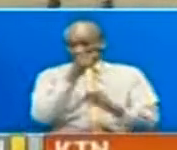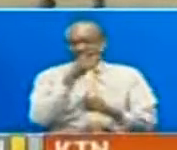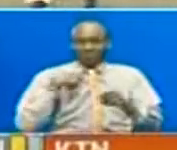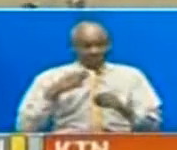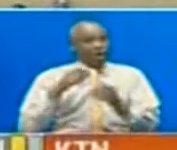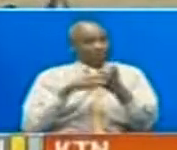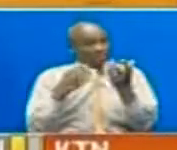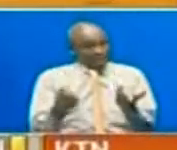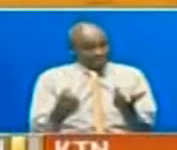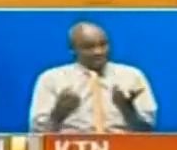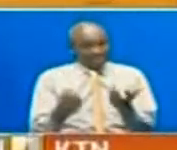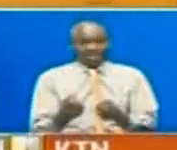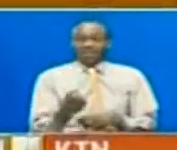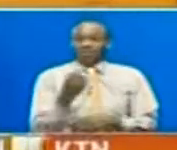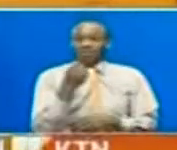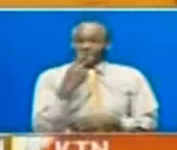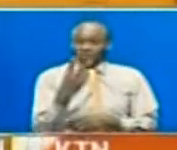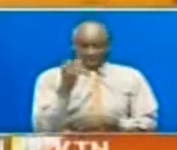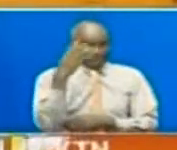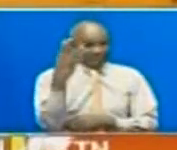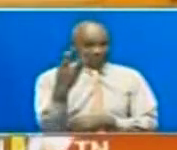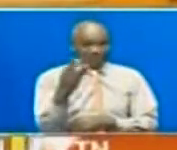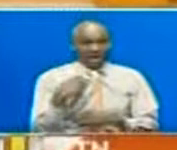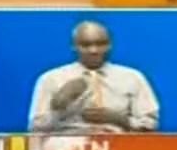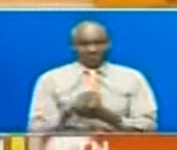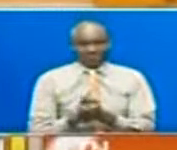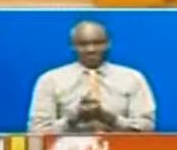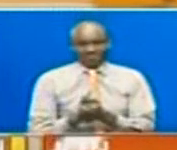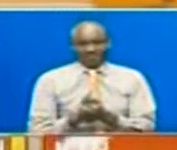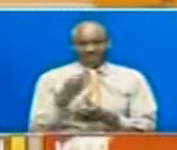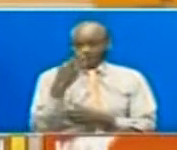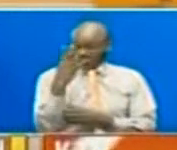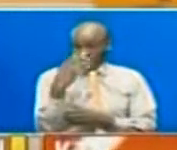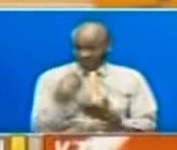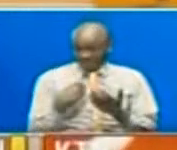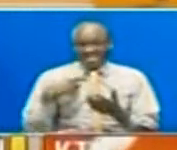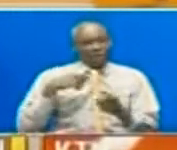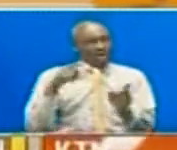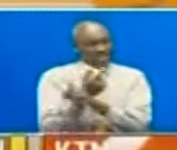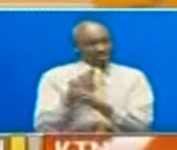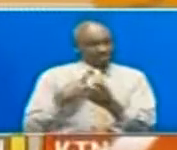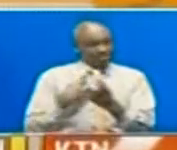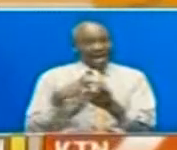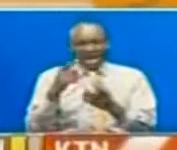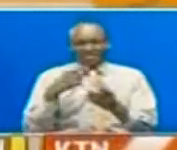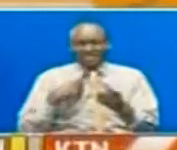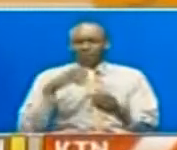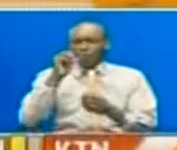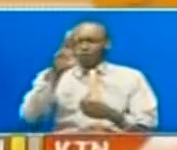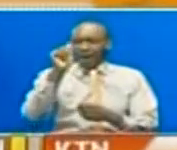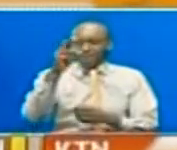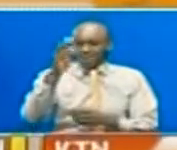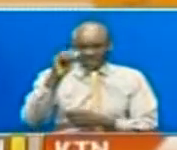alama 34, alama 6 zikiwa ni za ziada. Pan Africa Strathmore ambao walistahimili makali ya mwamba na